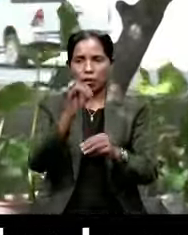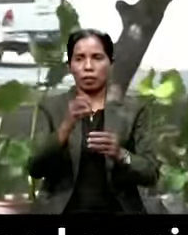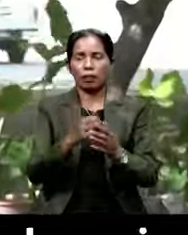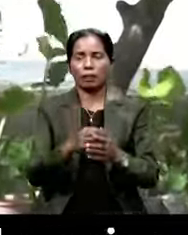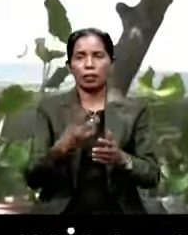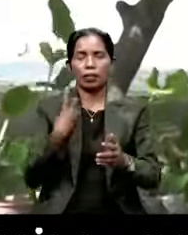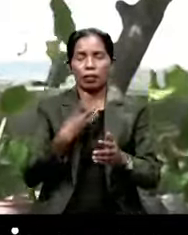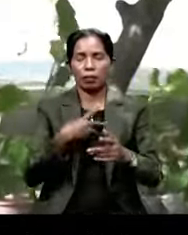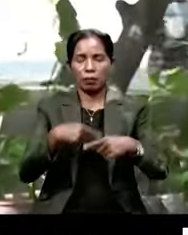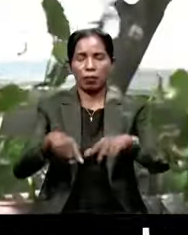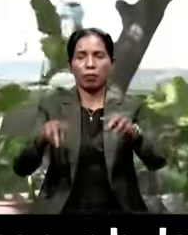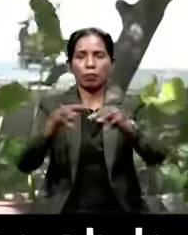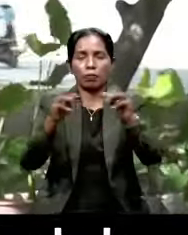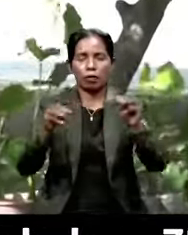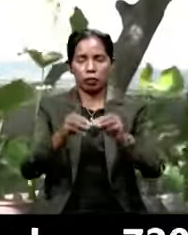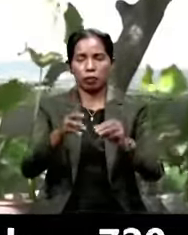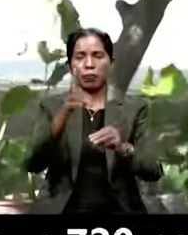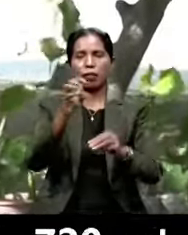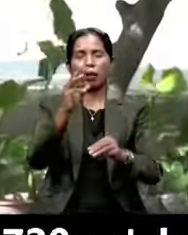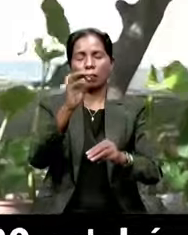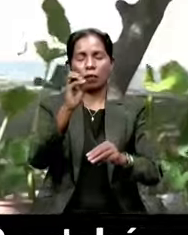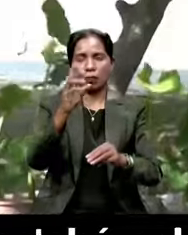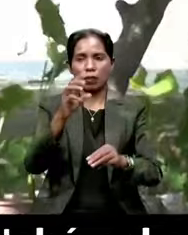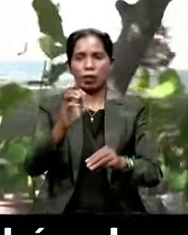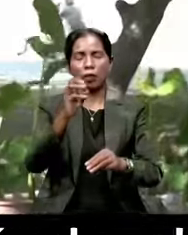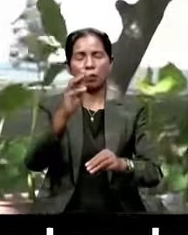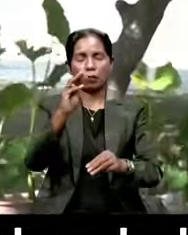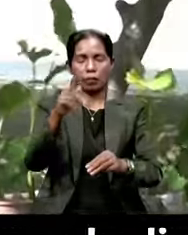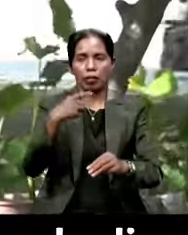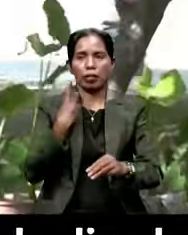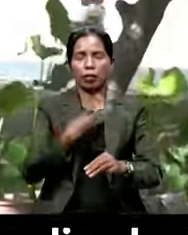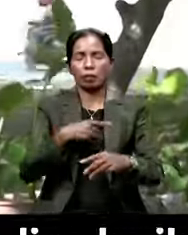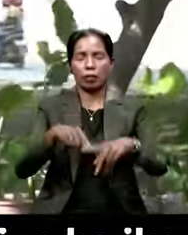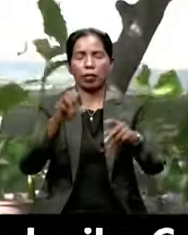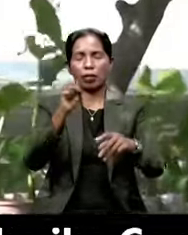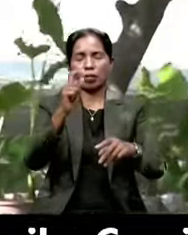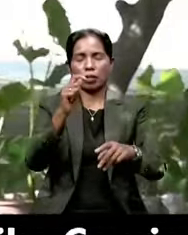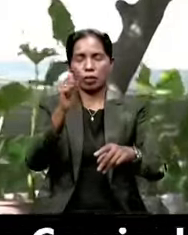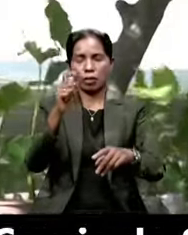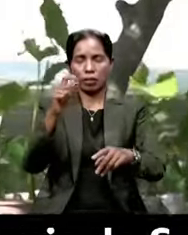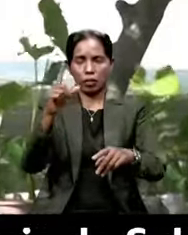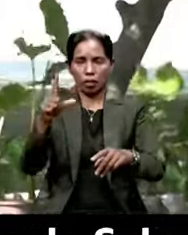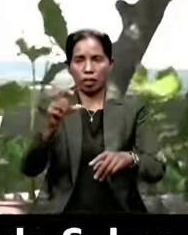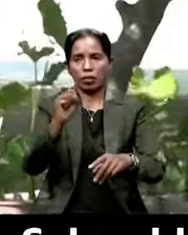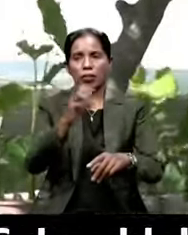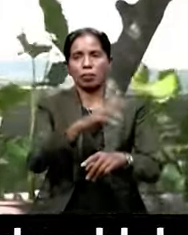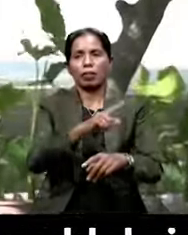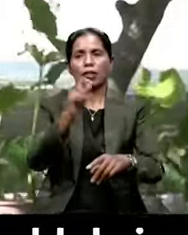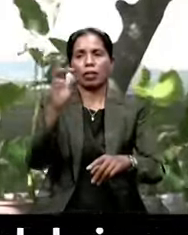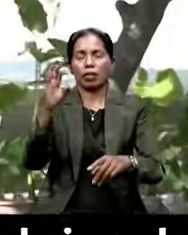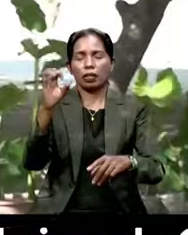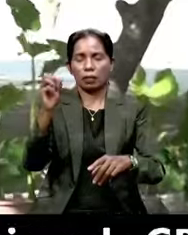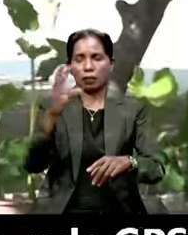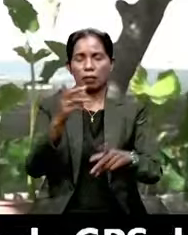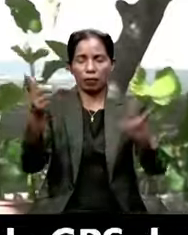Munisipu Dili yang naruka yang ba obras. Obras yang amba ia estatal. Estatal yang ba ia teras. Teras